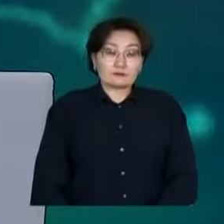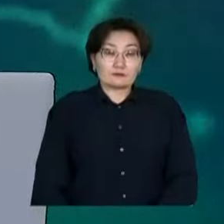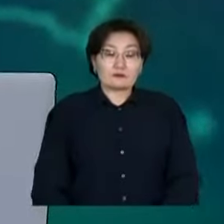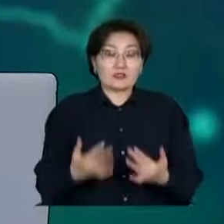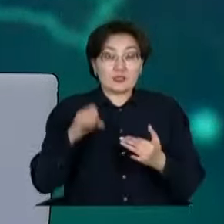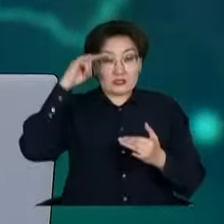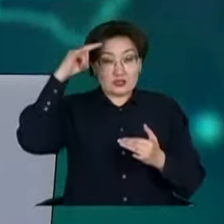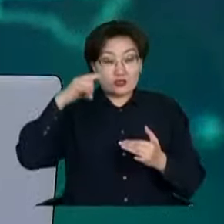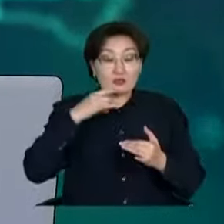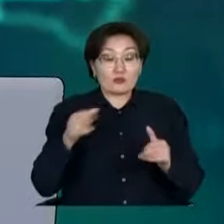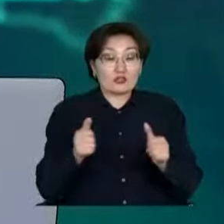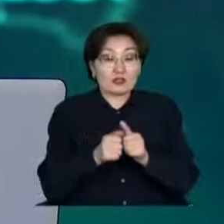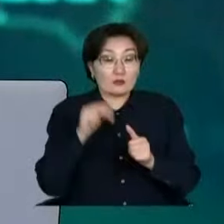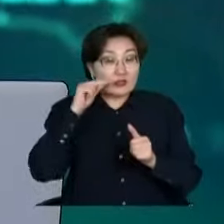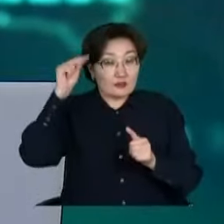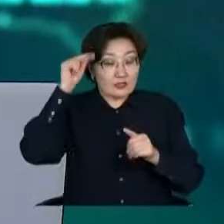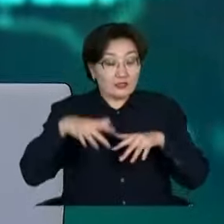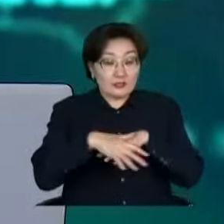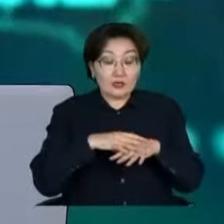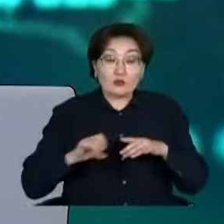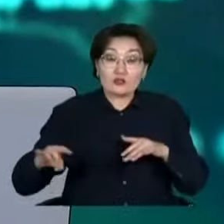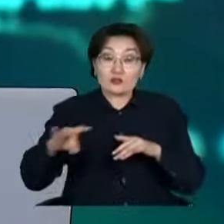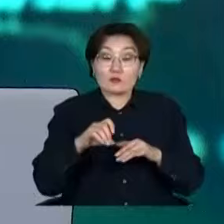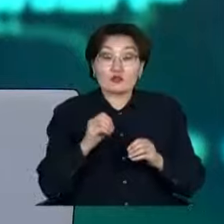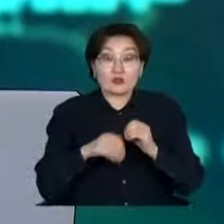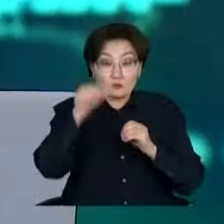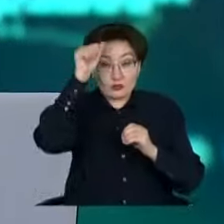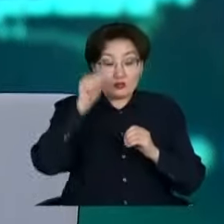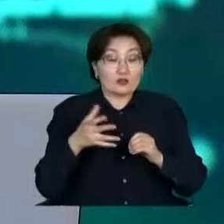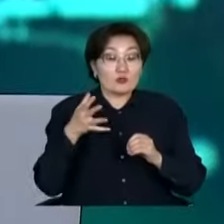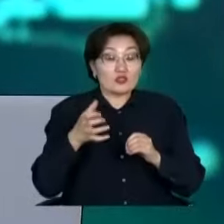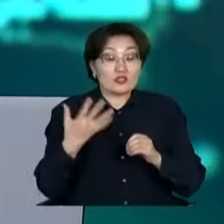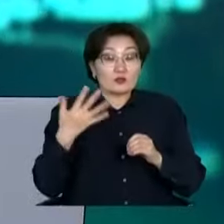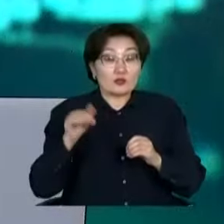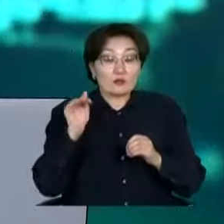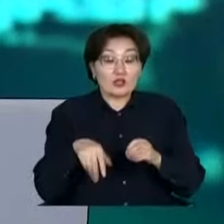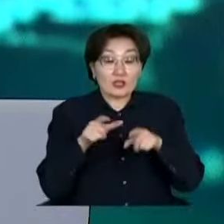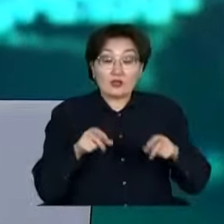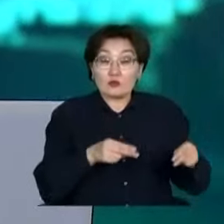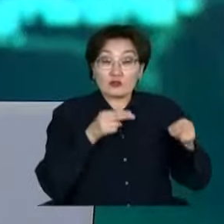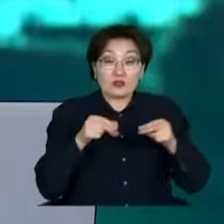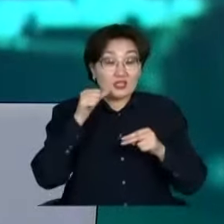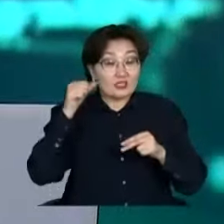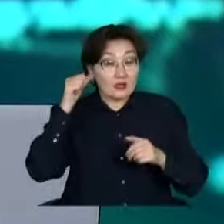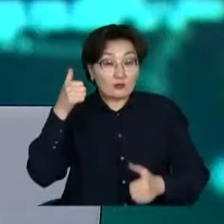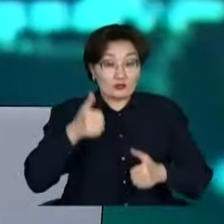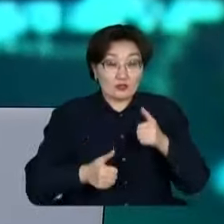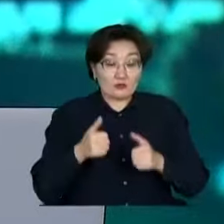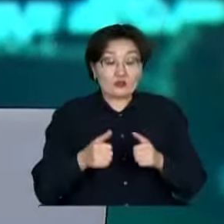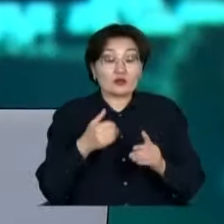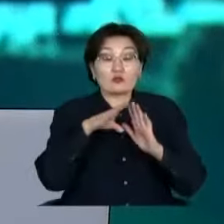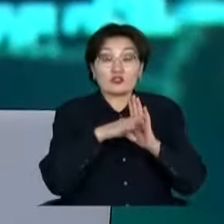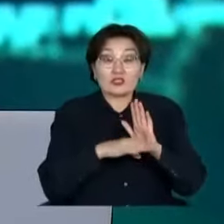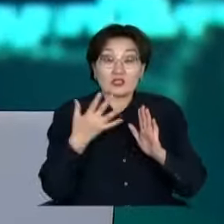Быйыл елімізде көршілес Қытай Халық Республикасынан 10 айдың ішінде 550 мың адам келген. Былтырғымен салыстырғанда